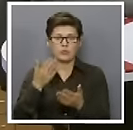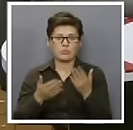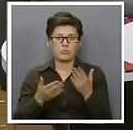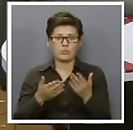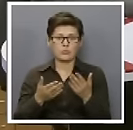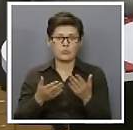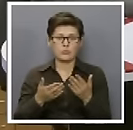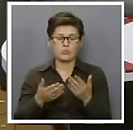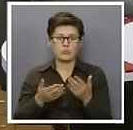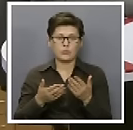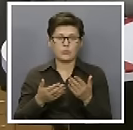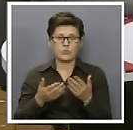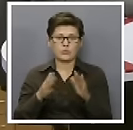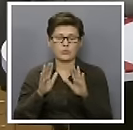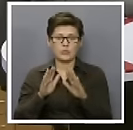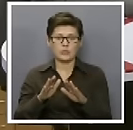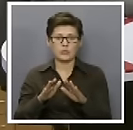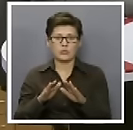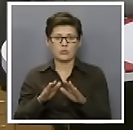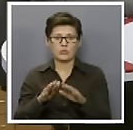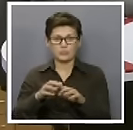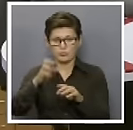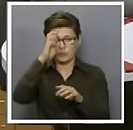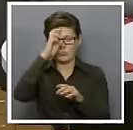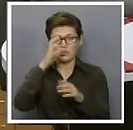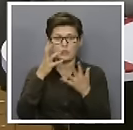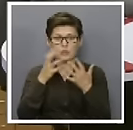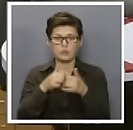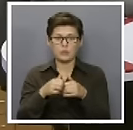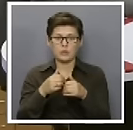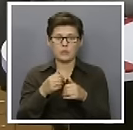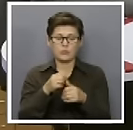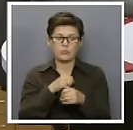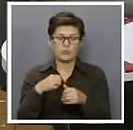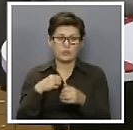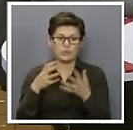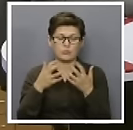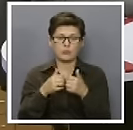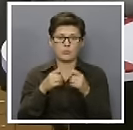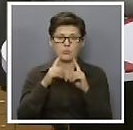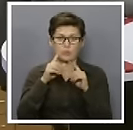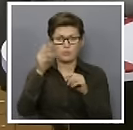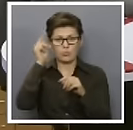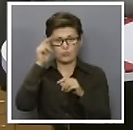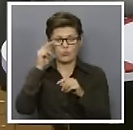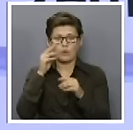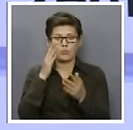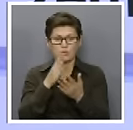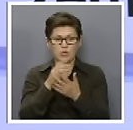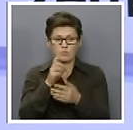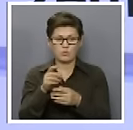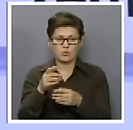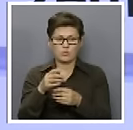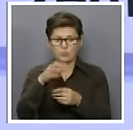онда тек қана мемлекет есебінен ғана емес, өз есебінен барып оқып өткен азаматтар да көп. Мемлекет есебінен енді